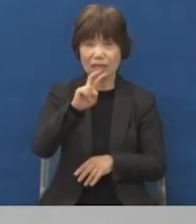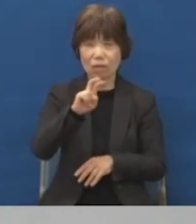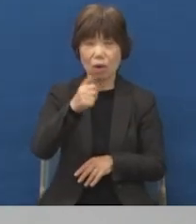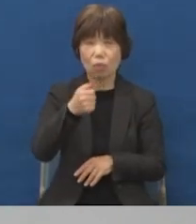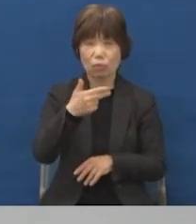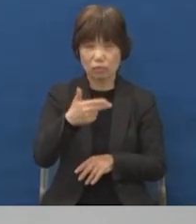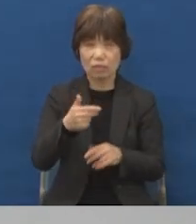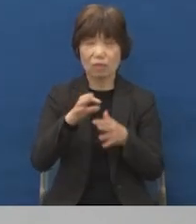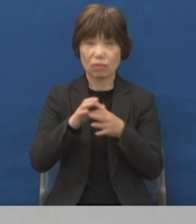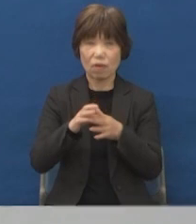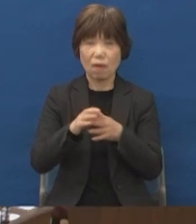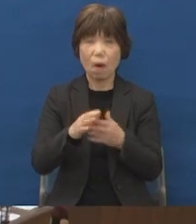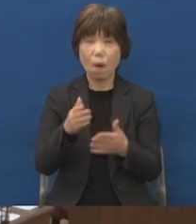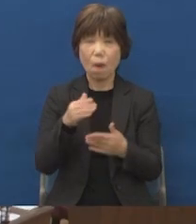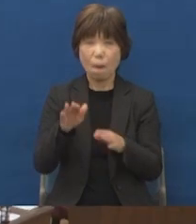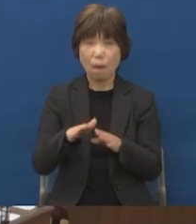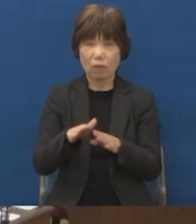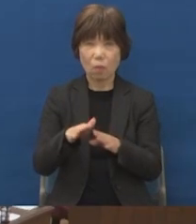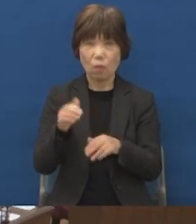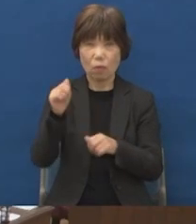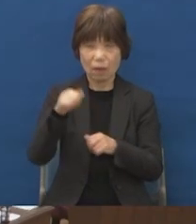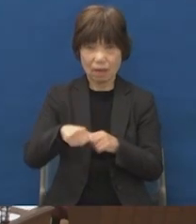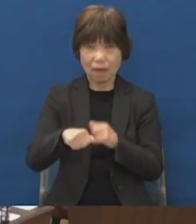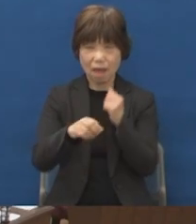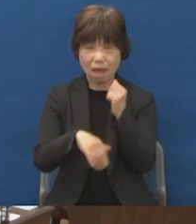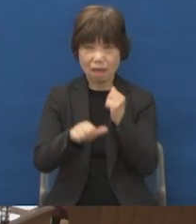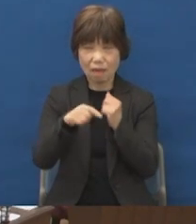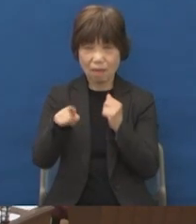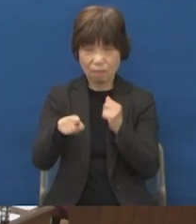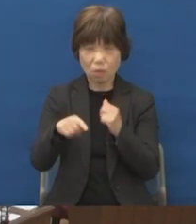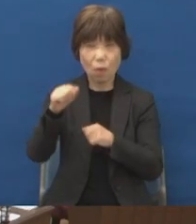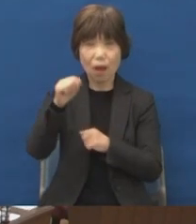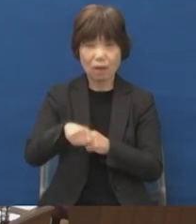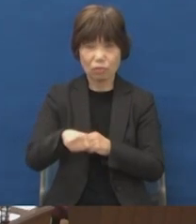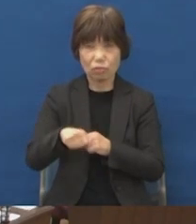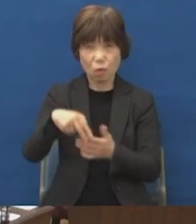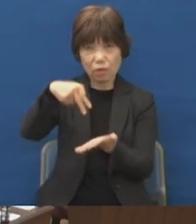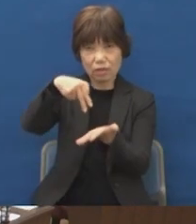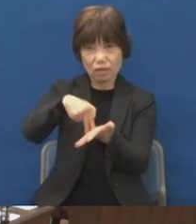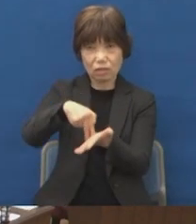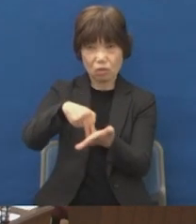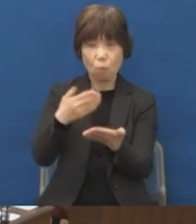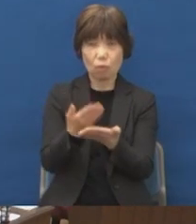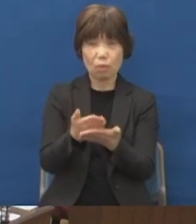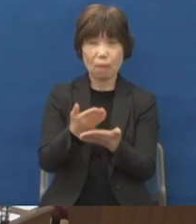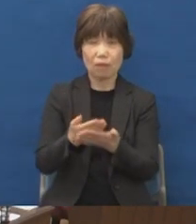本案は原案のとおり可決することに賛成の方の起立を求めます。